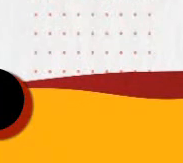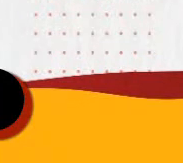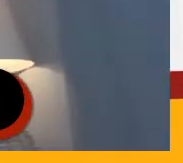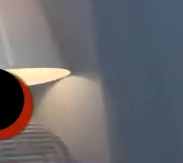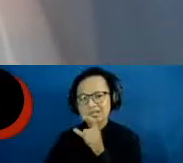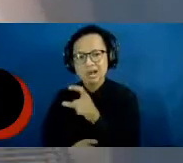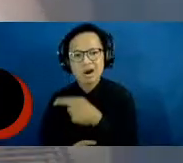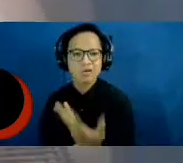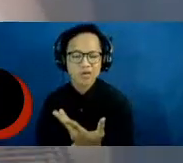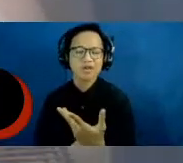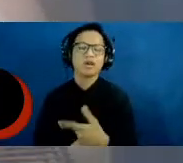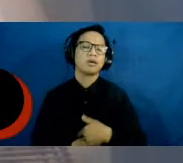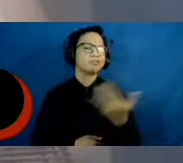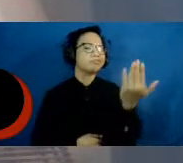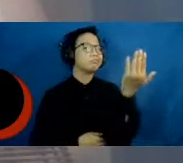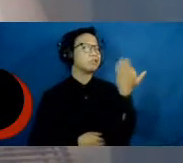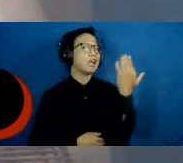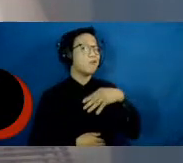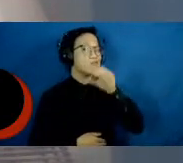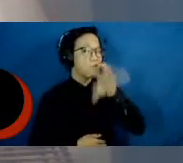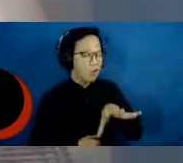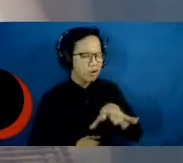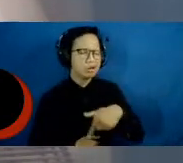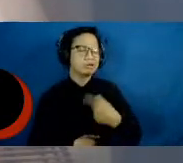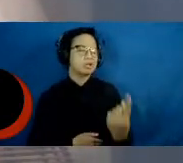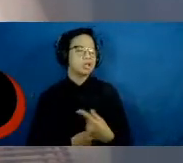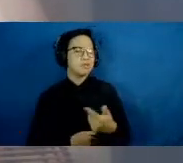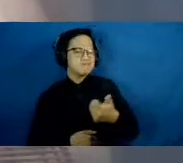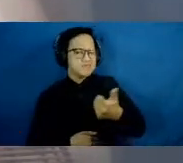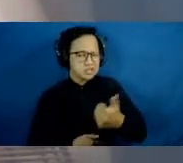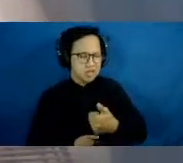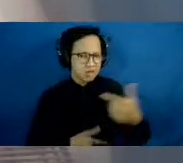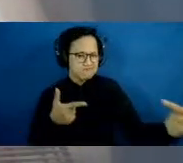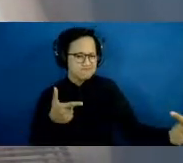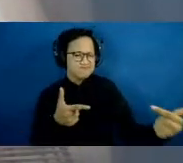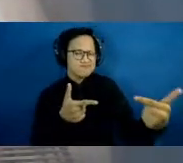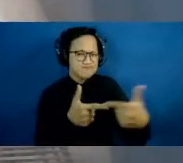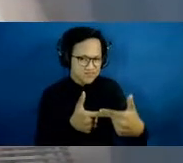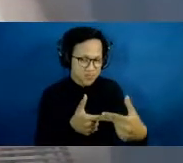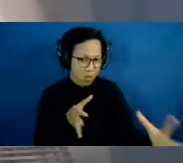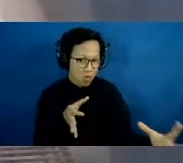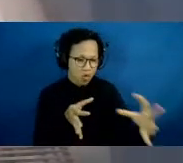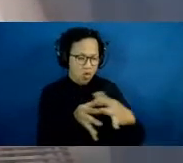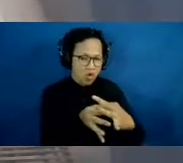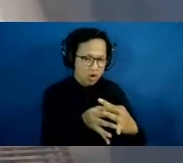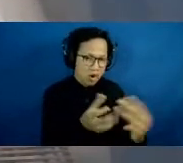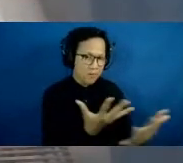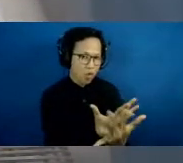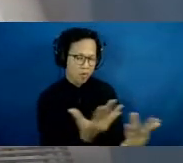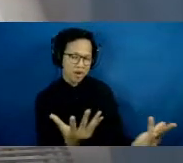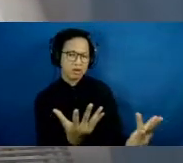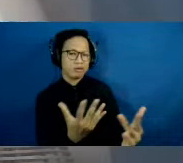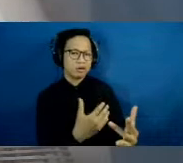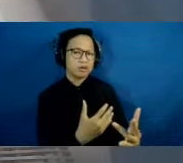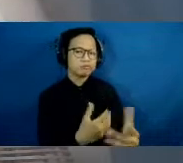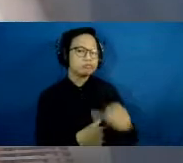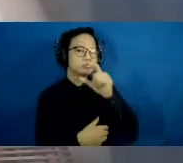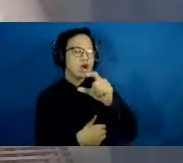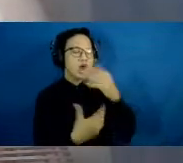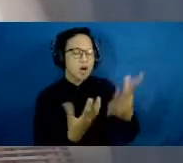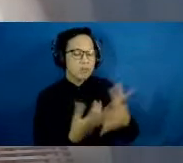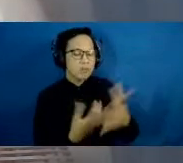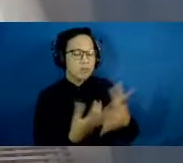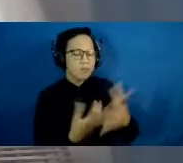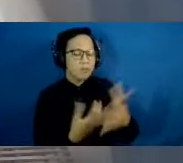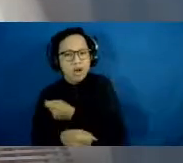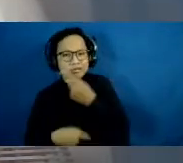ya, Cah. Kita itu bisa berinteraksi dengan konsumen atau pelanggan itu dengan story yang kita buat gitu. Jadi